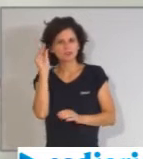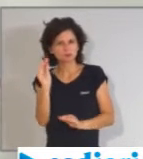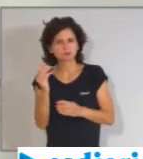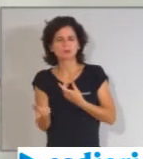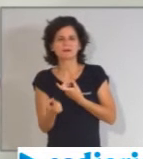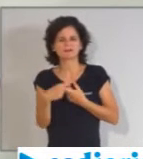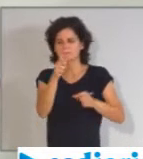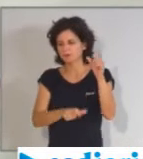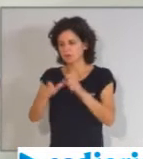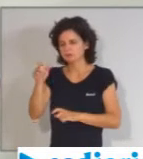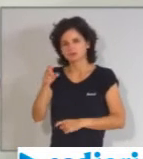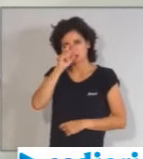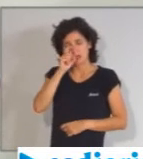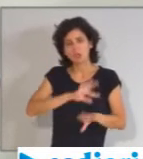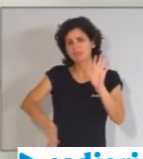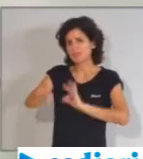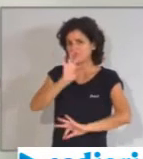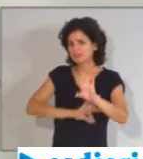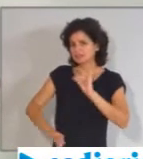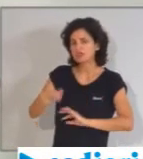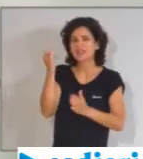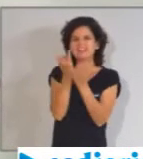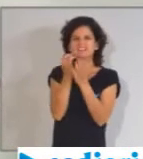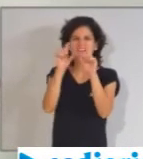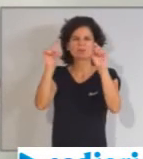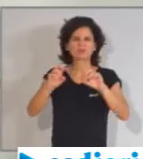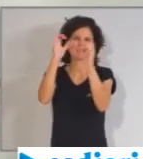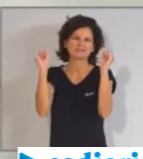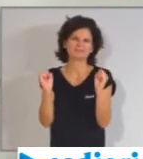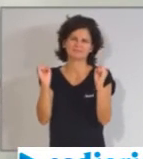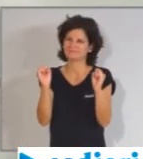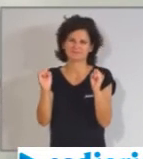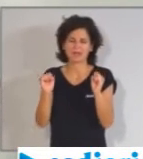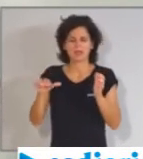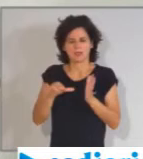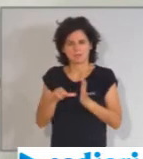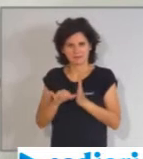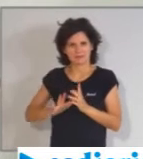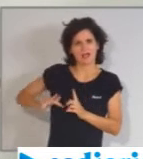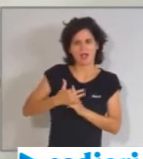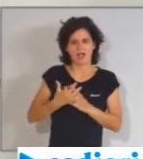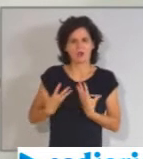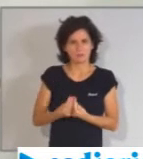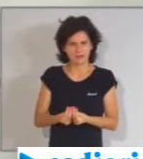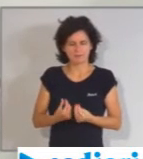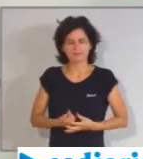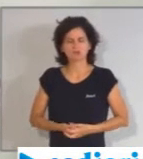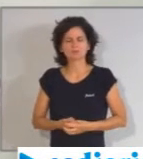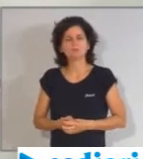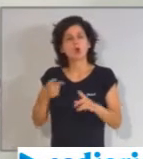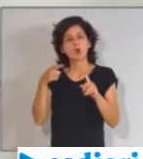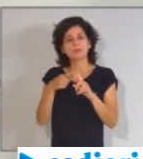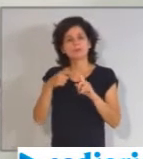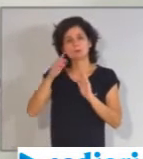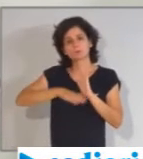directa de les persones majors, la desinstitucionalització, l'acompanyament i l'atenció de proximitat. Per aconseguir aquests objectius, Cuidem